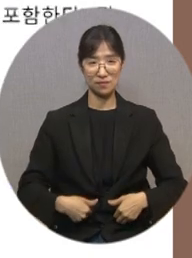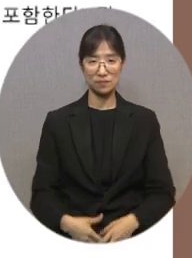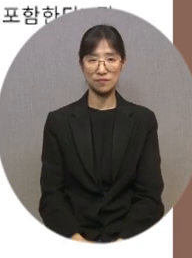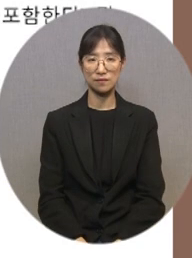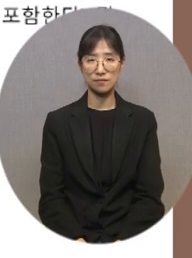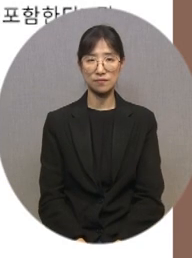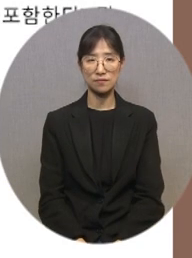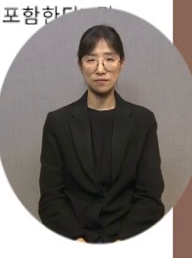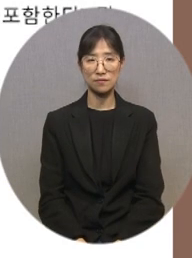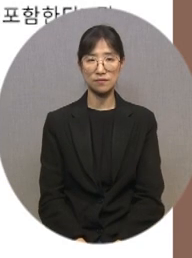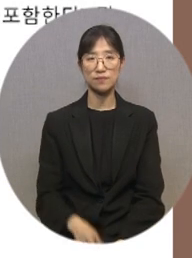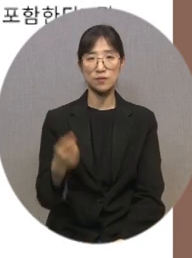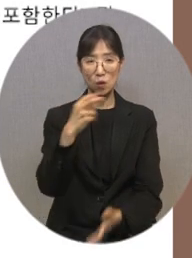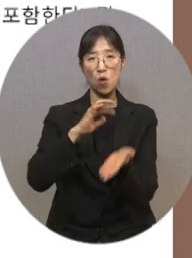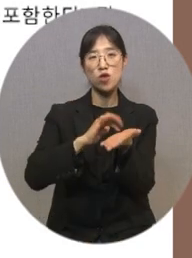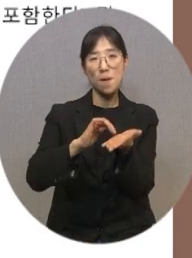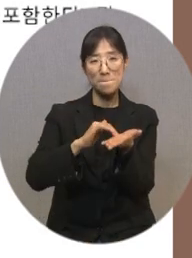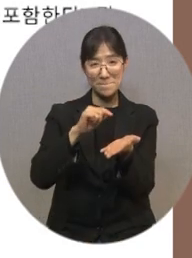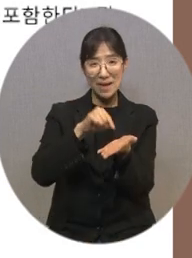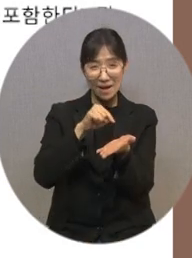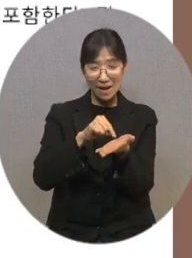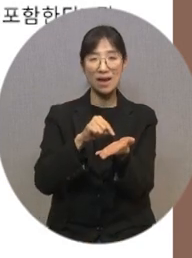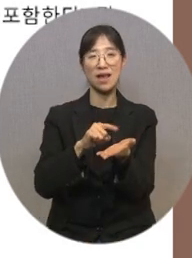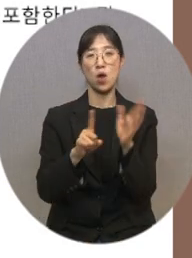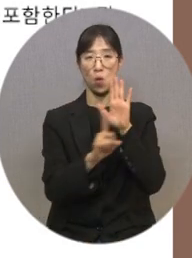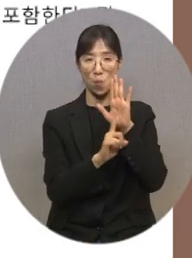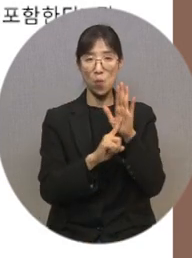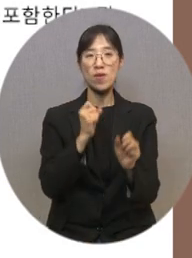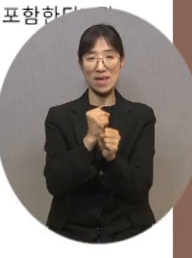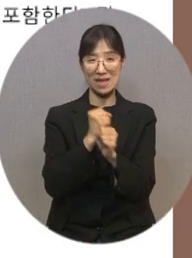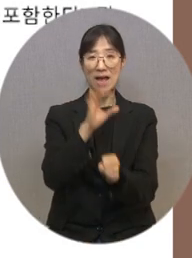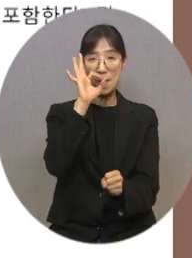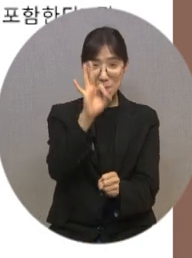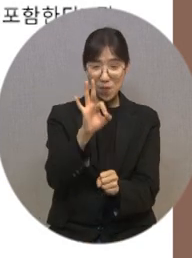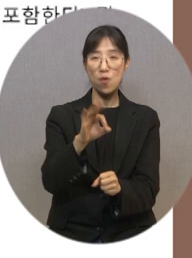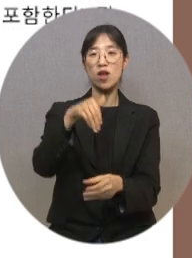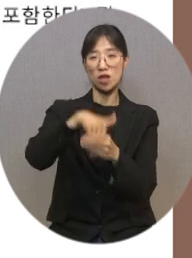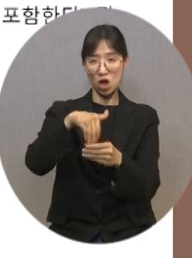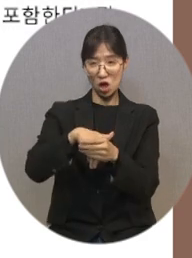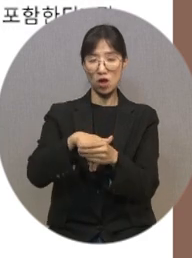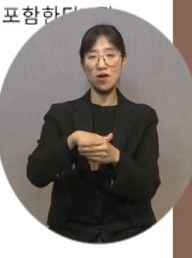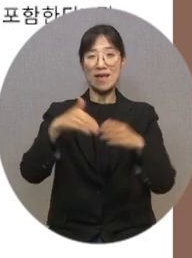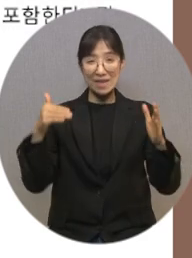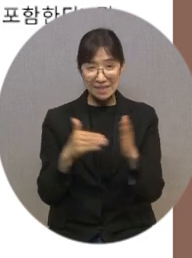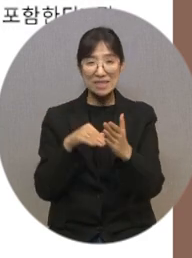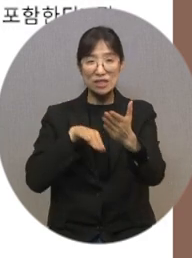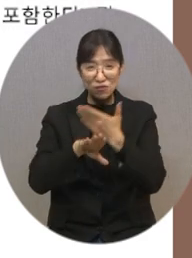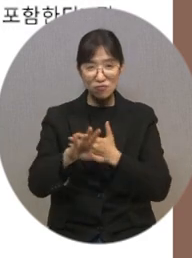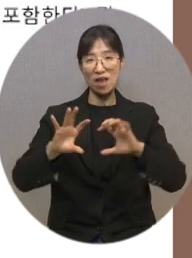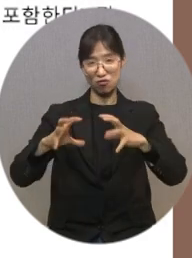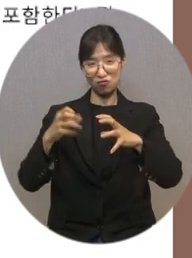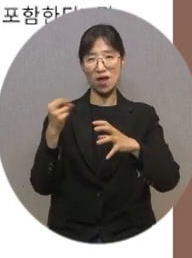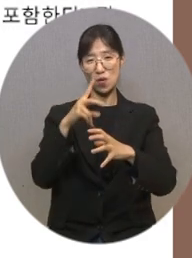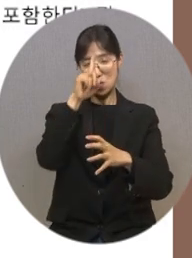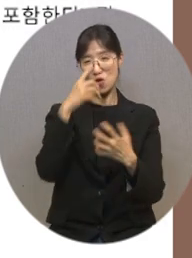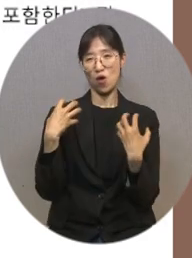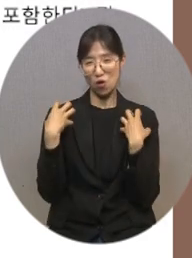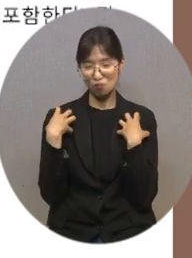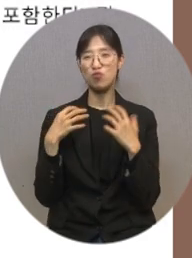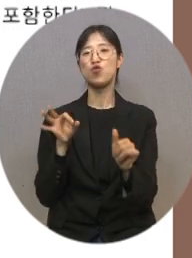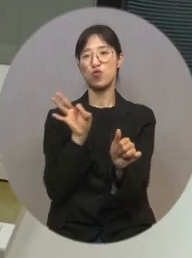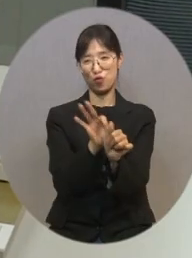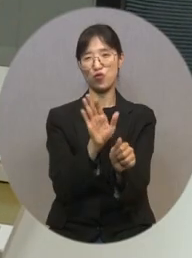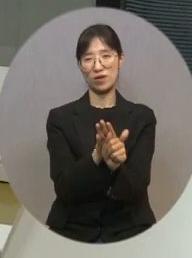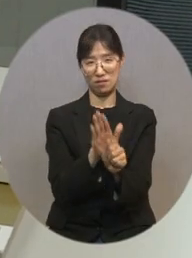합니다 또한 점자형 선거 공보의 제작 비용은 선거 종료 후 국가 또는 지방 자치 단체에서 부담합니다